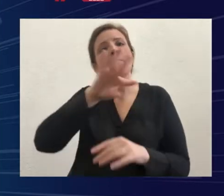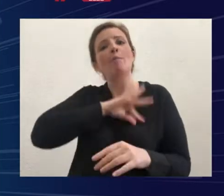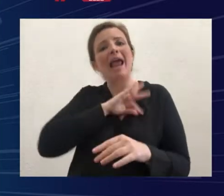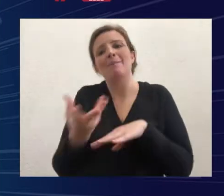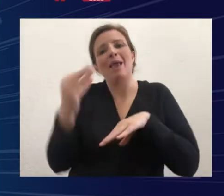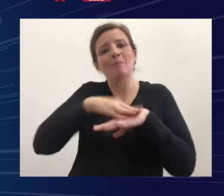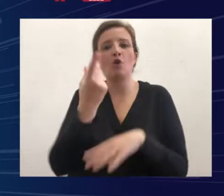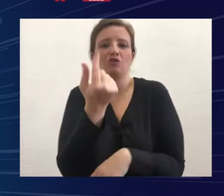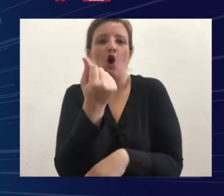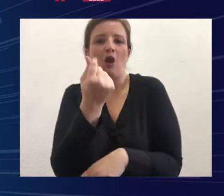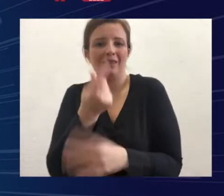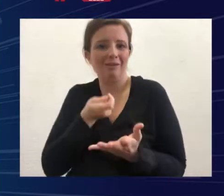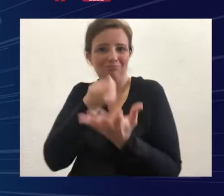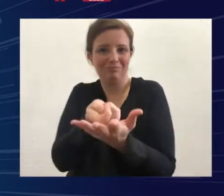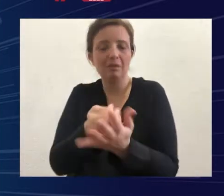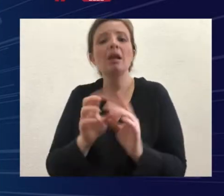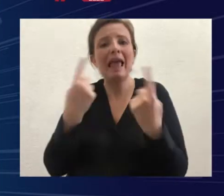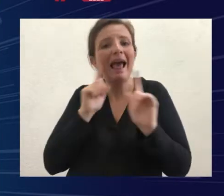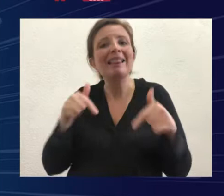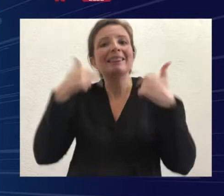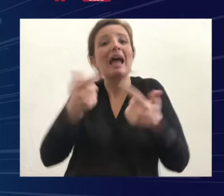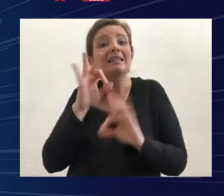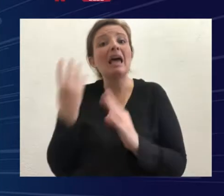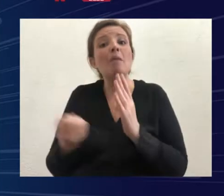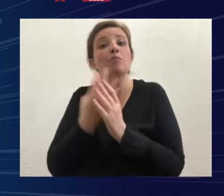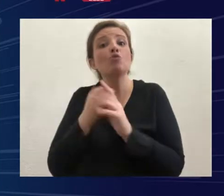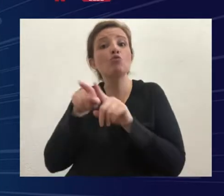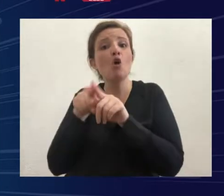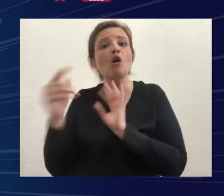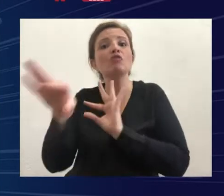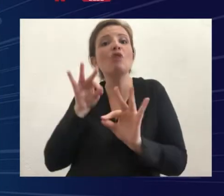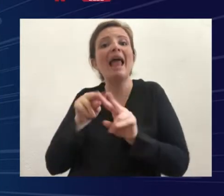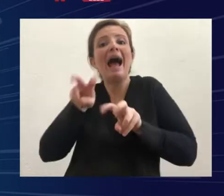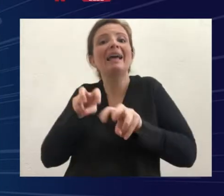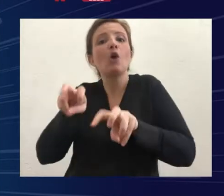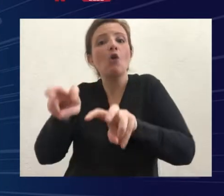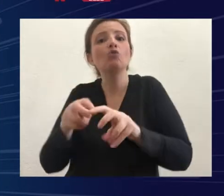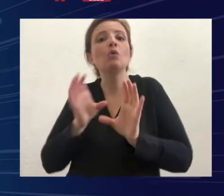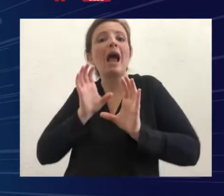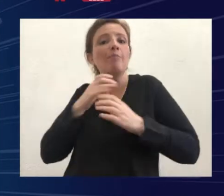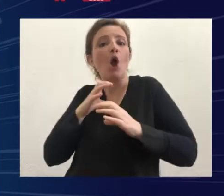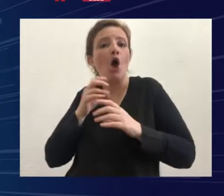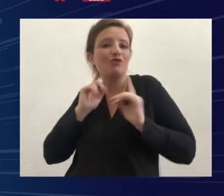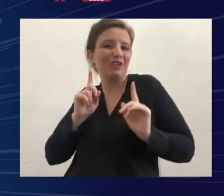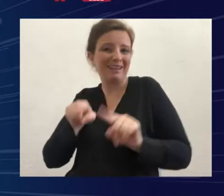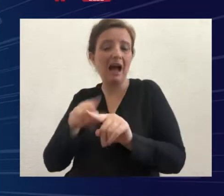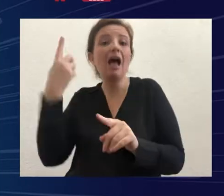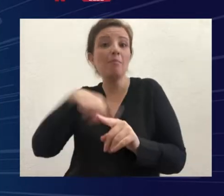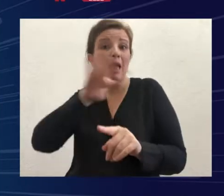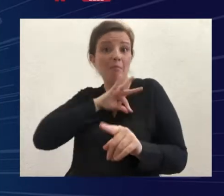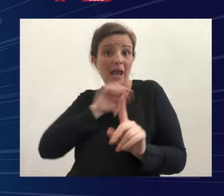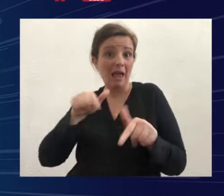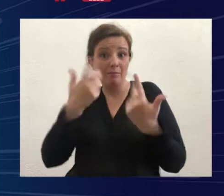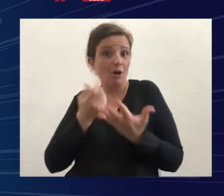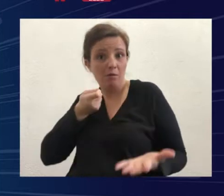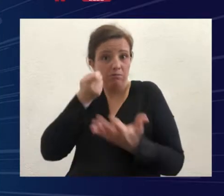dei premi aggiuntivi in denaro, che vengono riconosciuti qualora il produttore scelga l'agricoltura biologica. Con questi